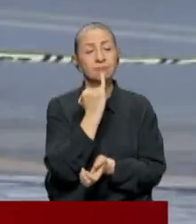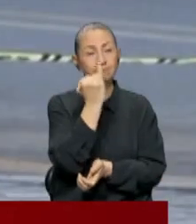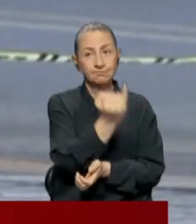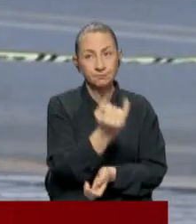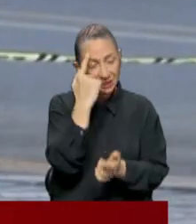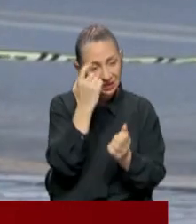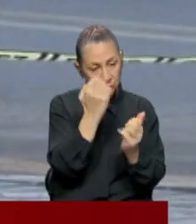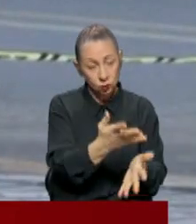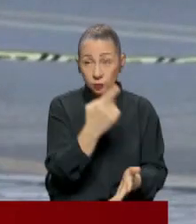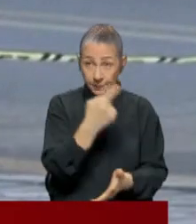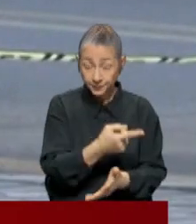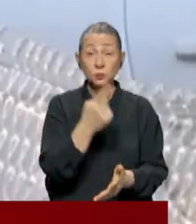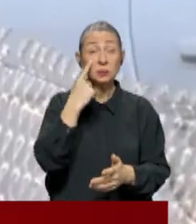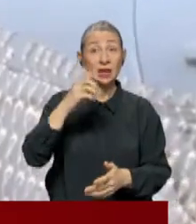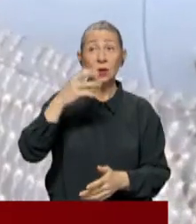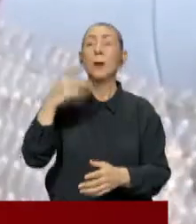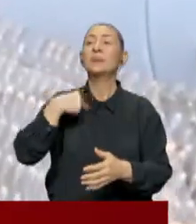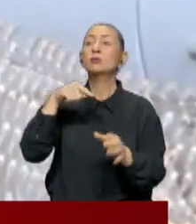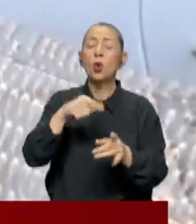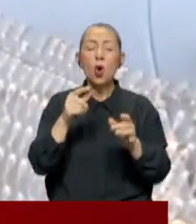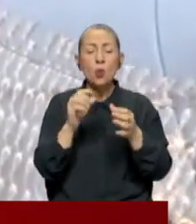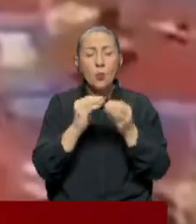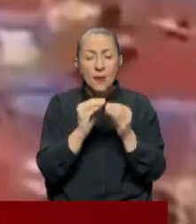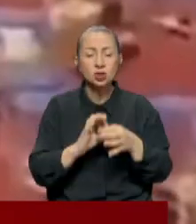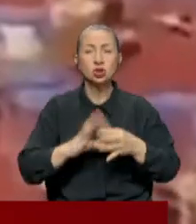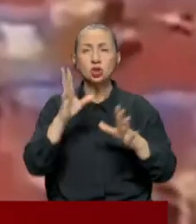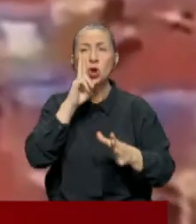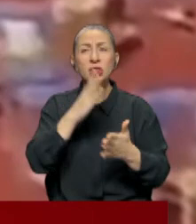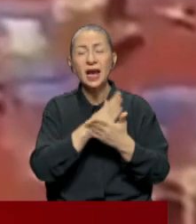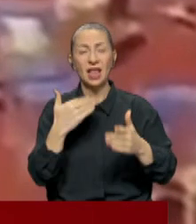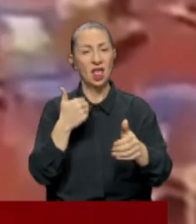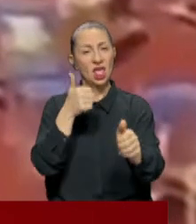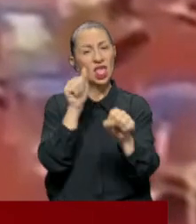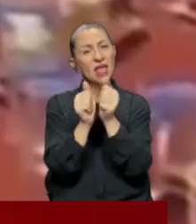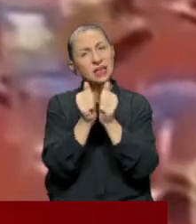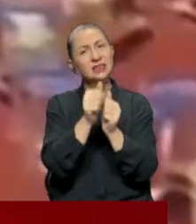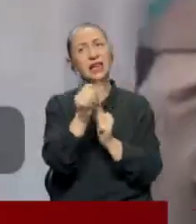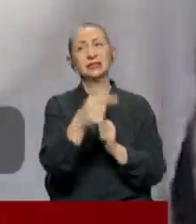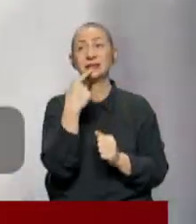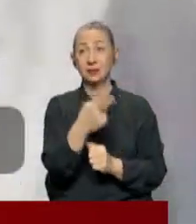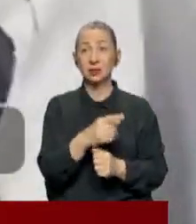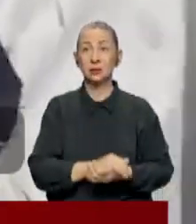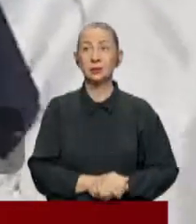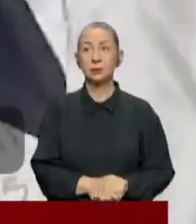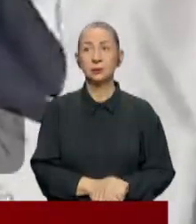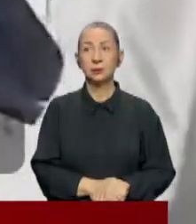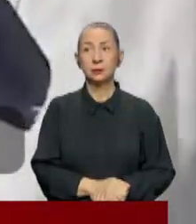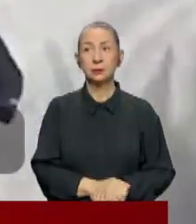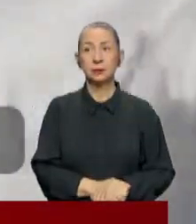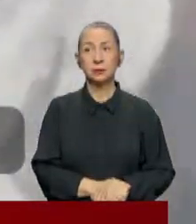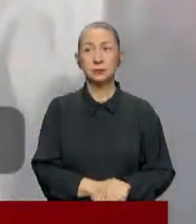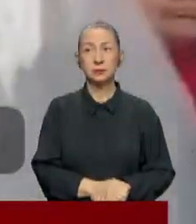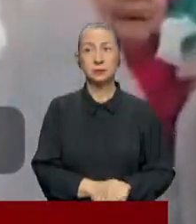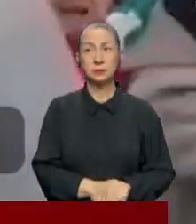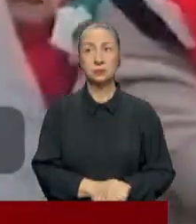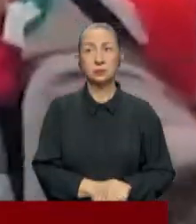gitmişti. Cumhurbaşkanı Erdoğan'ın "Biz bu olayı çözeceğiz, sonuna kadar yanındayız" mesajını götürmüştü. Sinan için